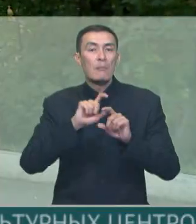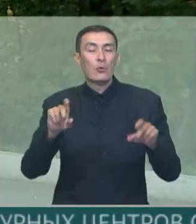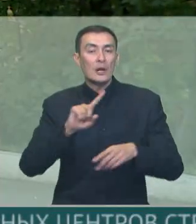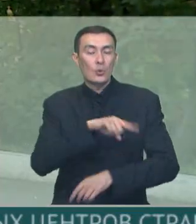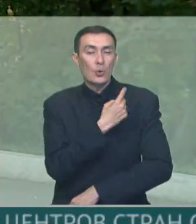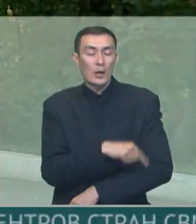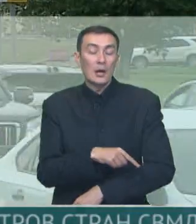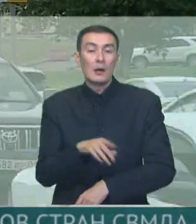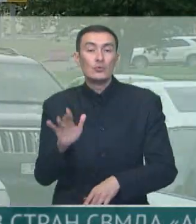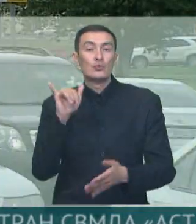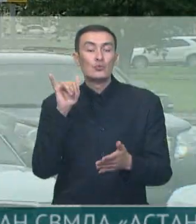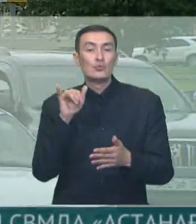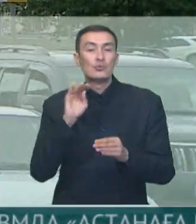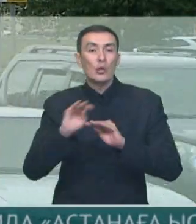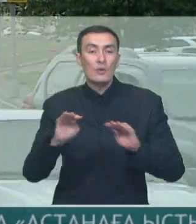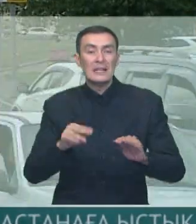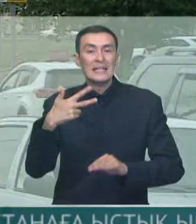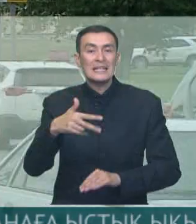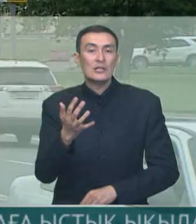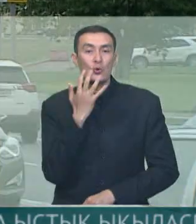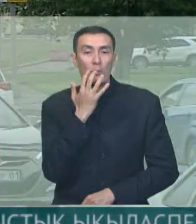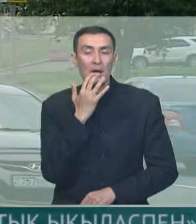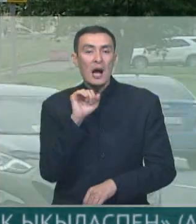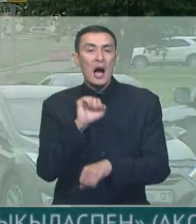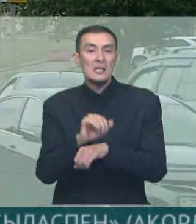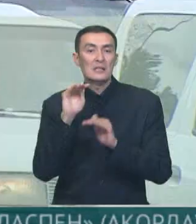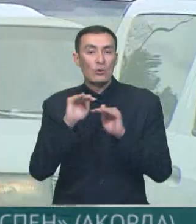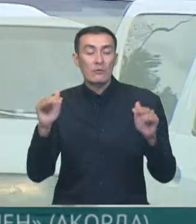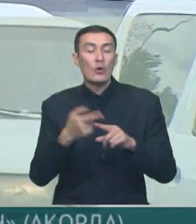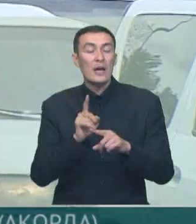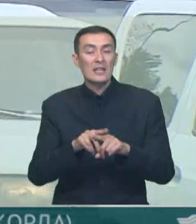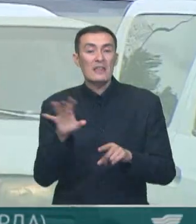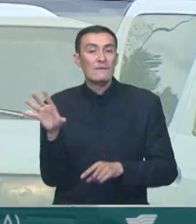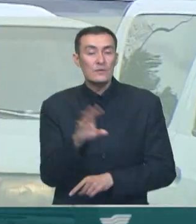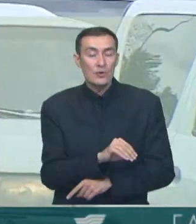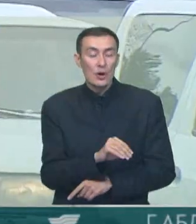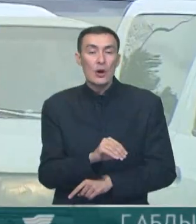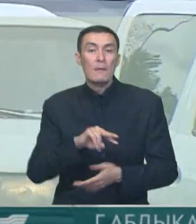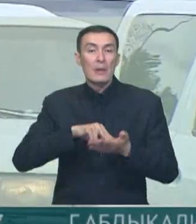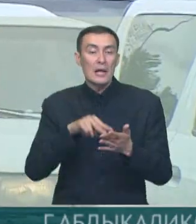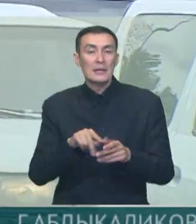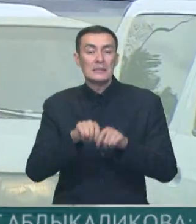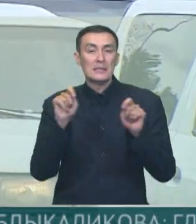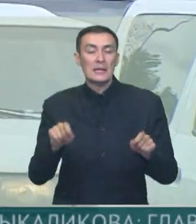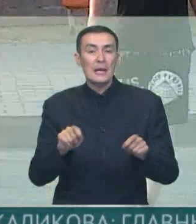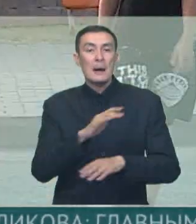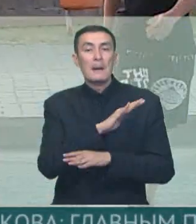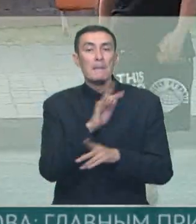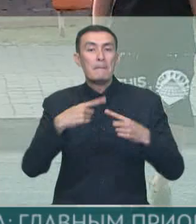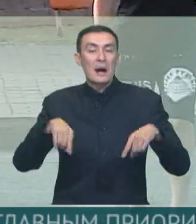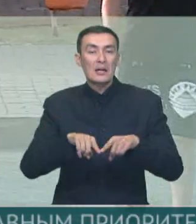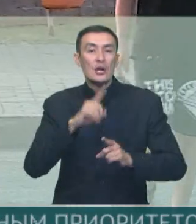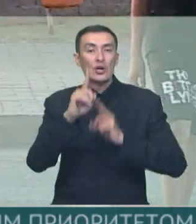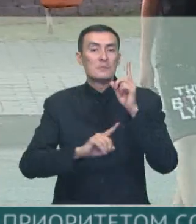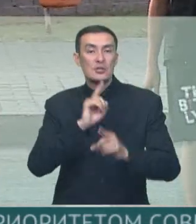ГЧП. Установят 30 теплых остановок. Но и это еще не все. В планах создать парк космических технологий